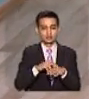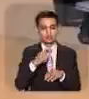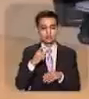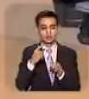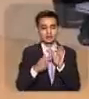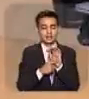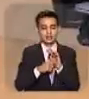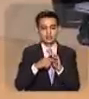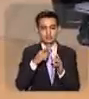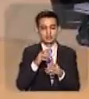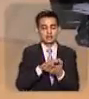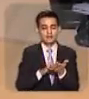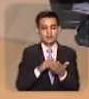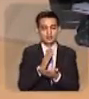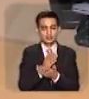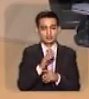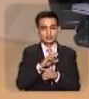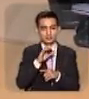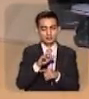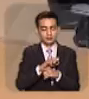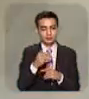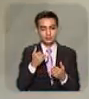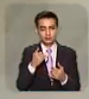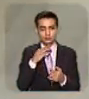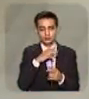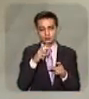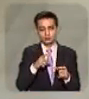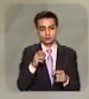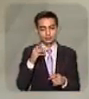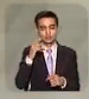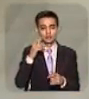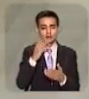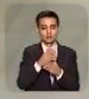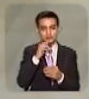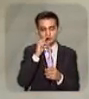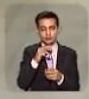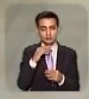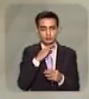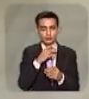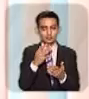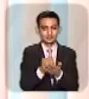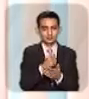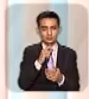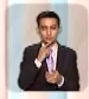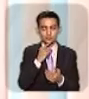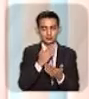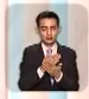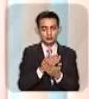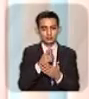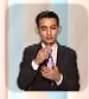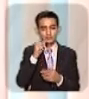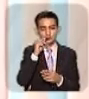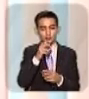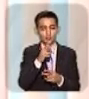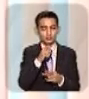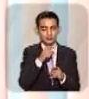подобных заявлений. При этом далеко не все обращаются к правоохранителям, ведь доказать чужую вину в такой ситуации очень сложно. Обманутый человек является